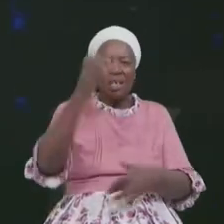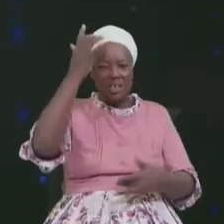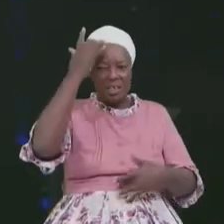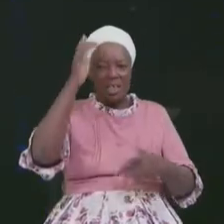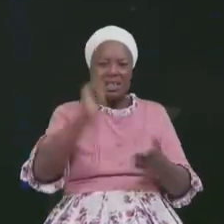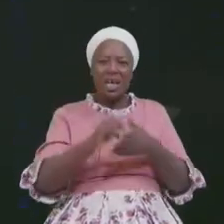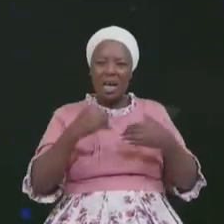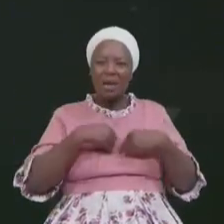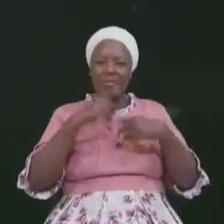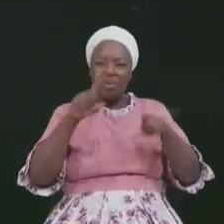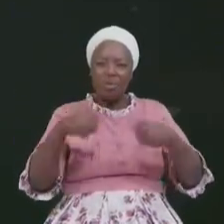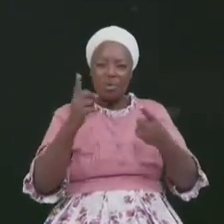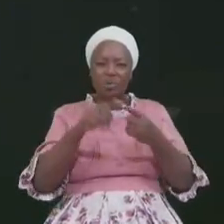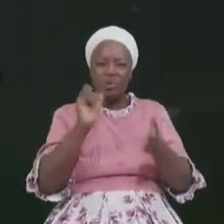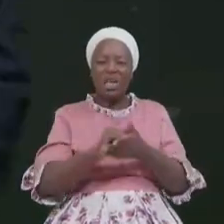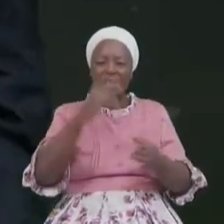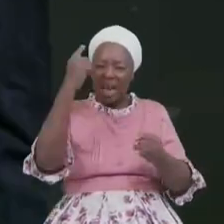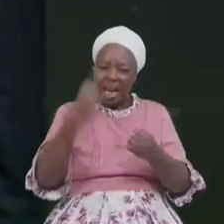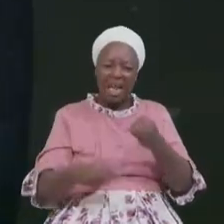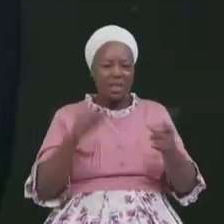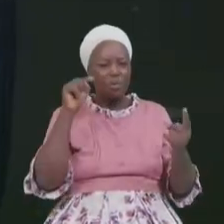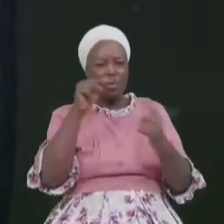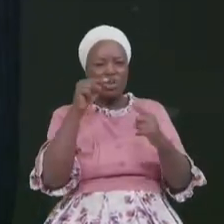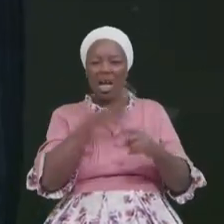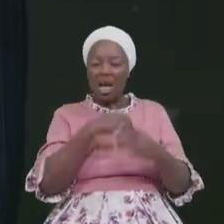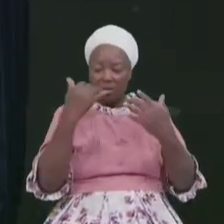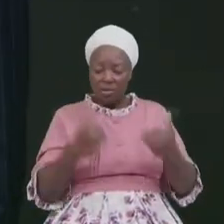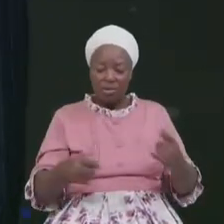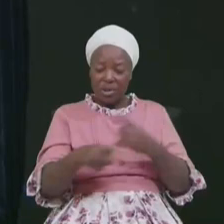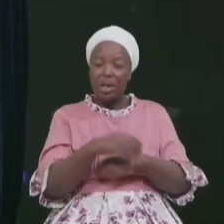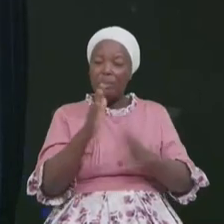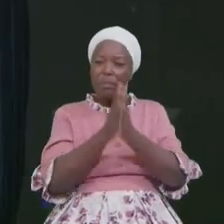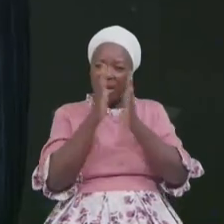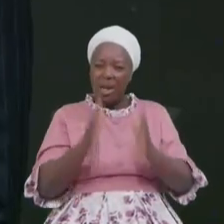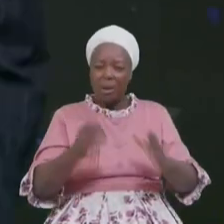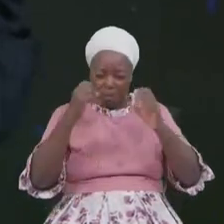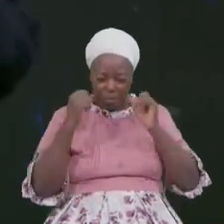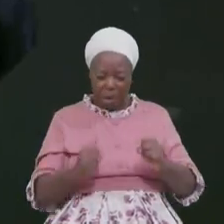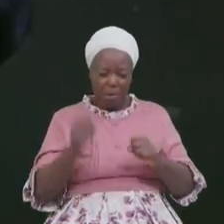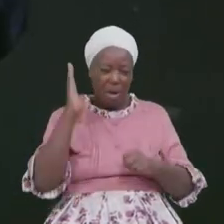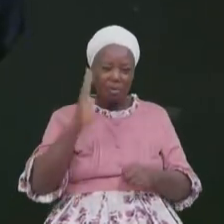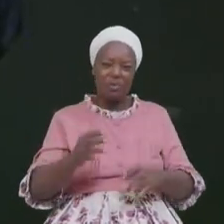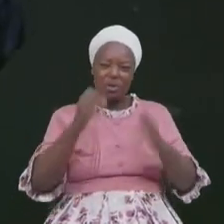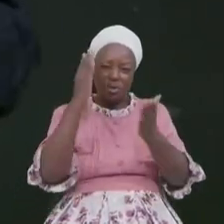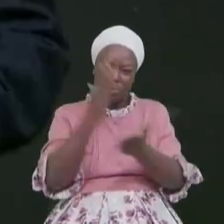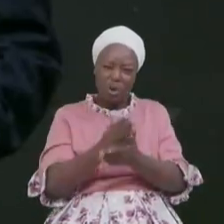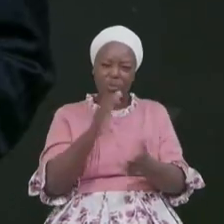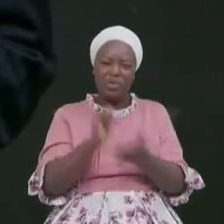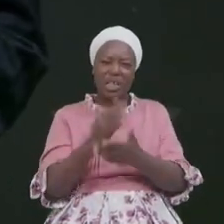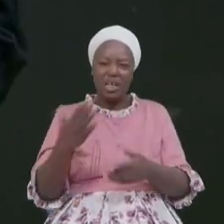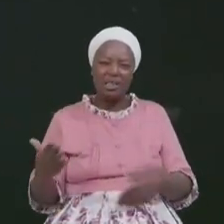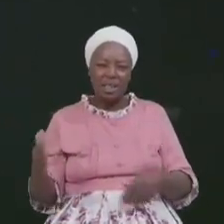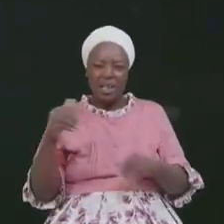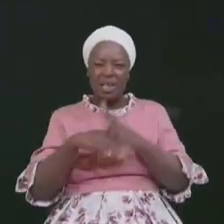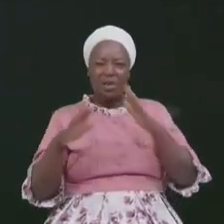niveau à cette étape finale. Aujourd'hui, la puissance de la prière va arrêter cette chose dans ta vie